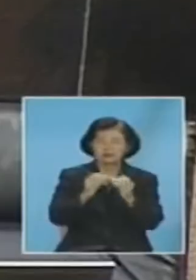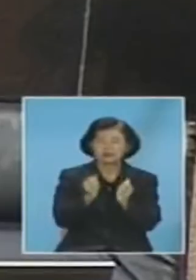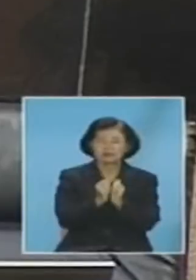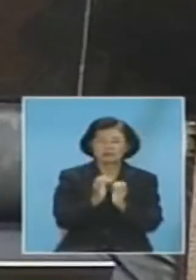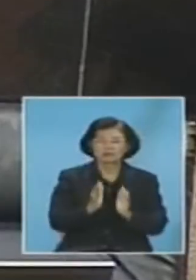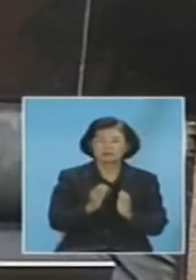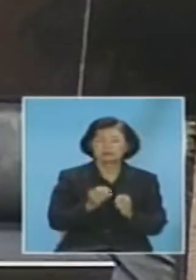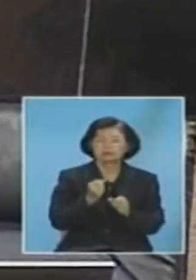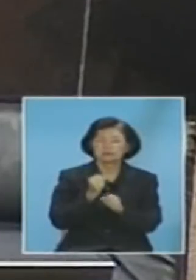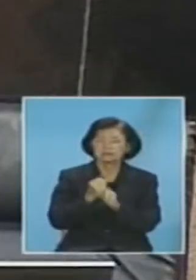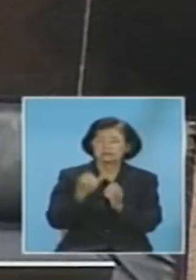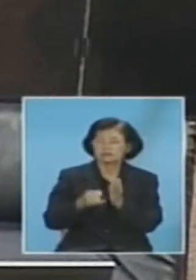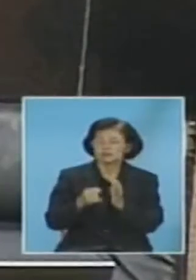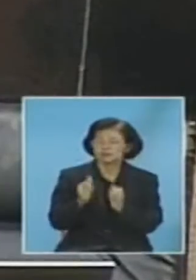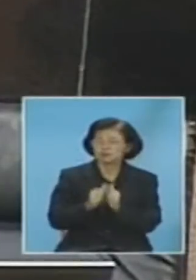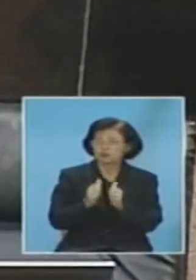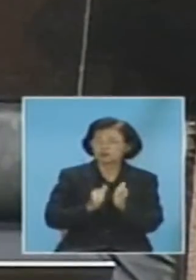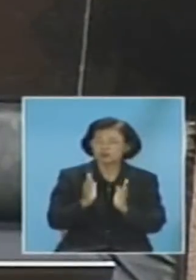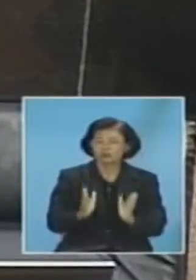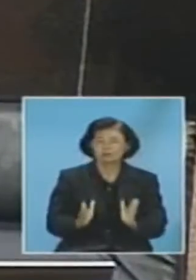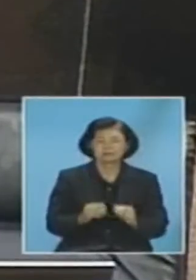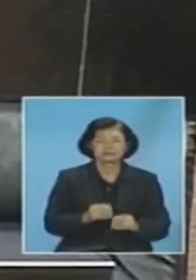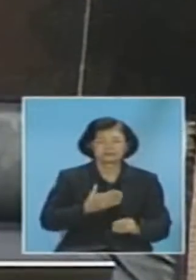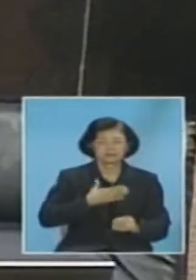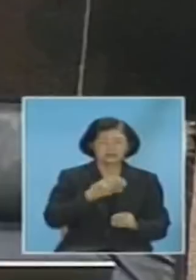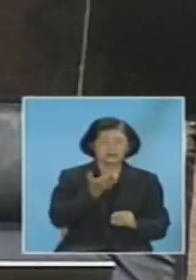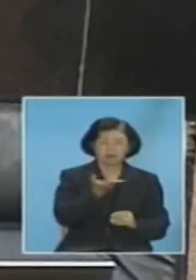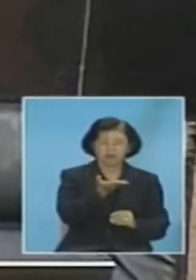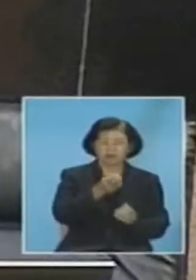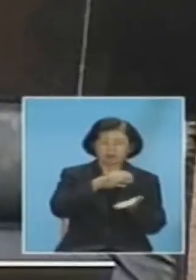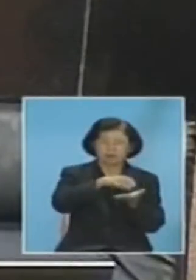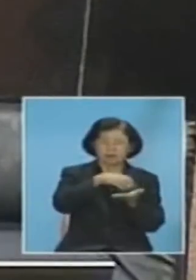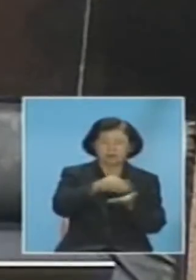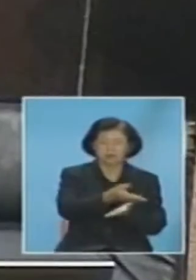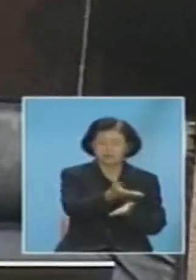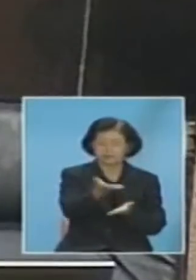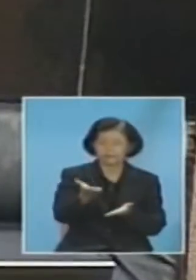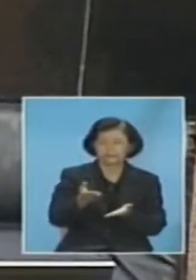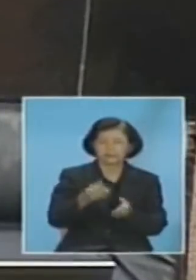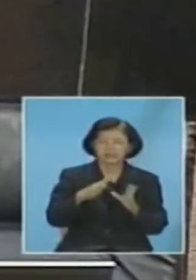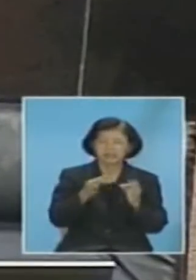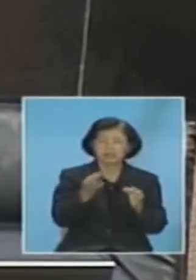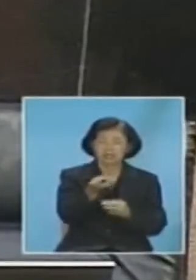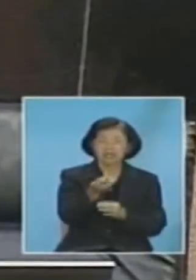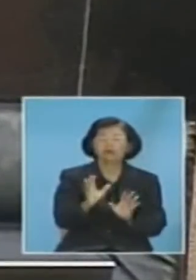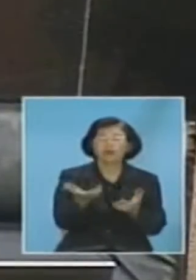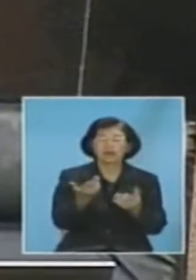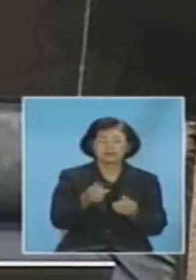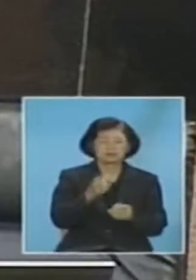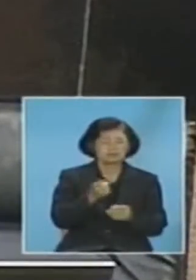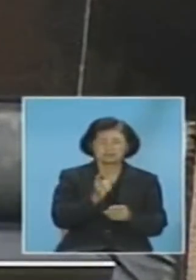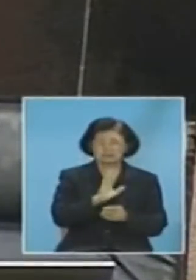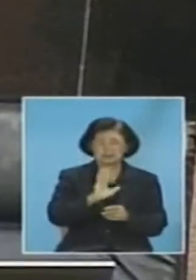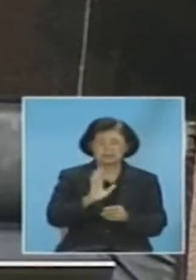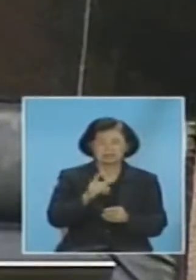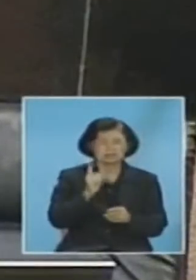หาทุกรายค่ะดิฉันขอเรียนต่อสภาแห่งนี้ถึงกรณีที่ข้าวหายว่าไม่เป็นความจริงก